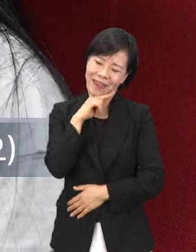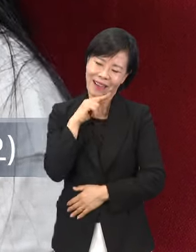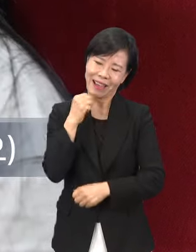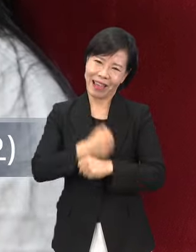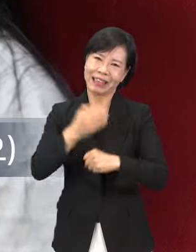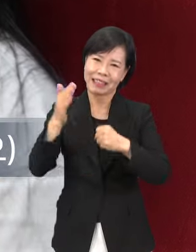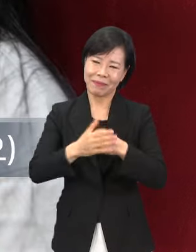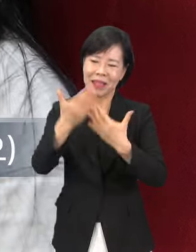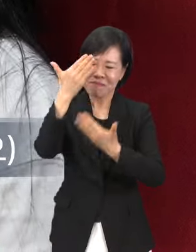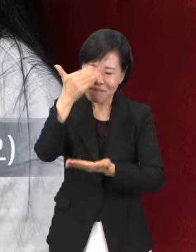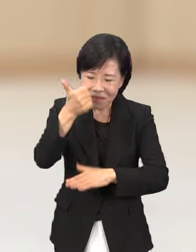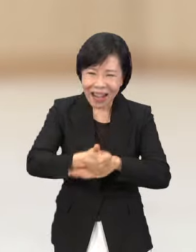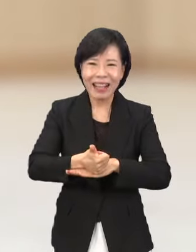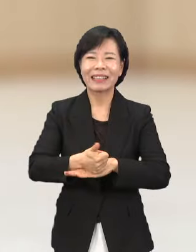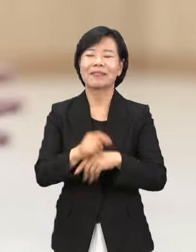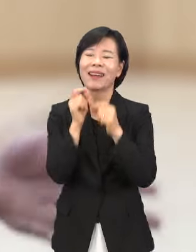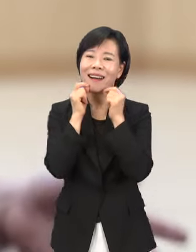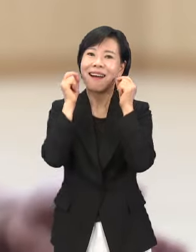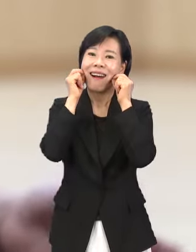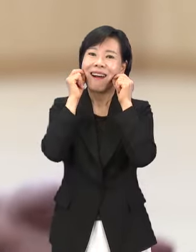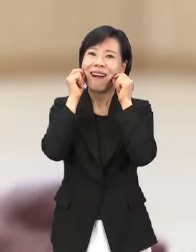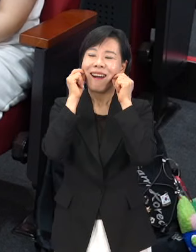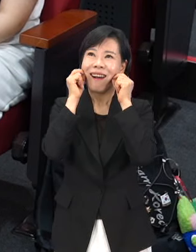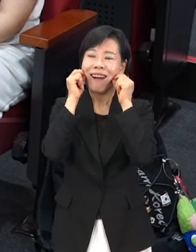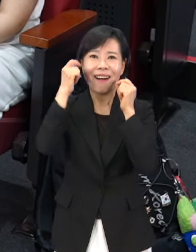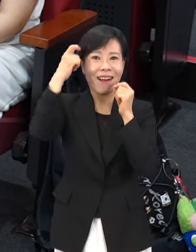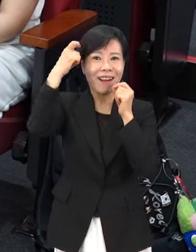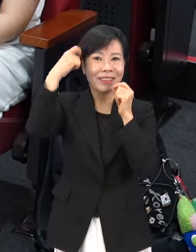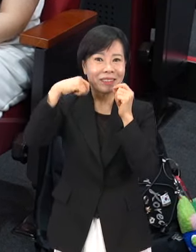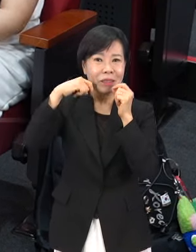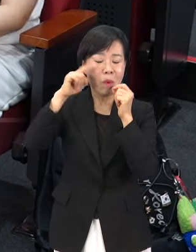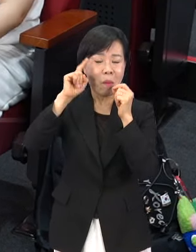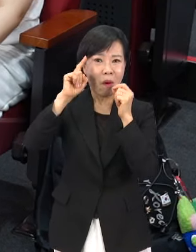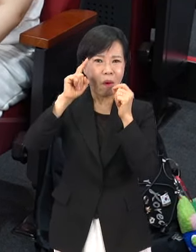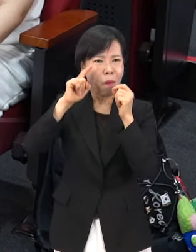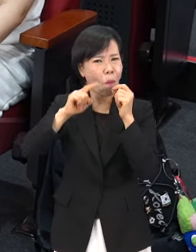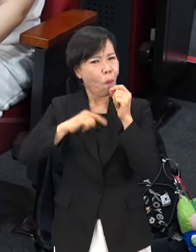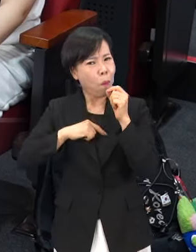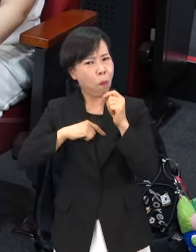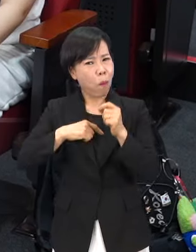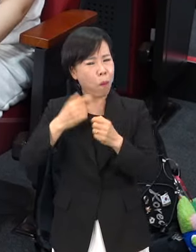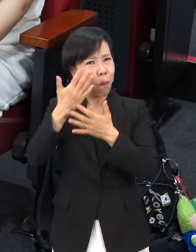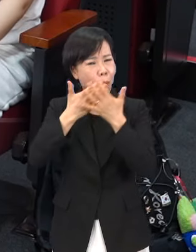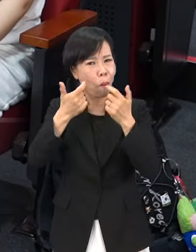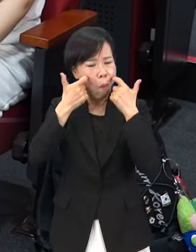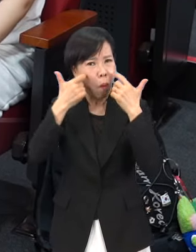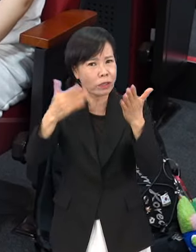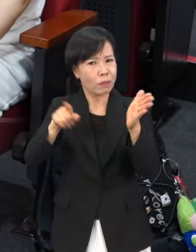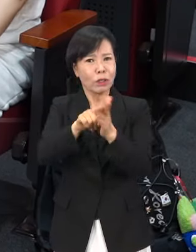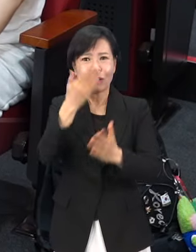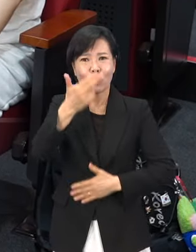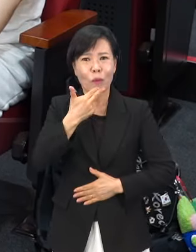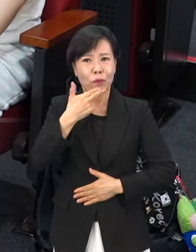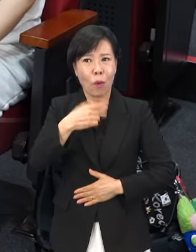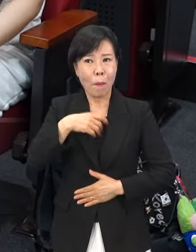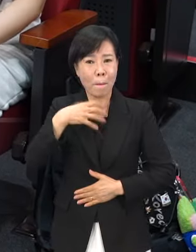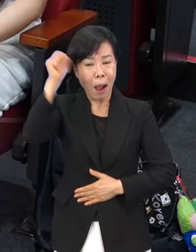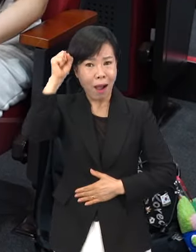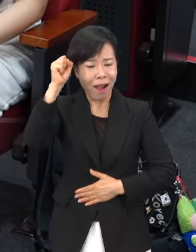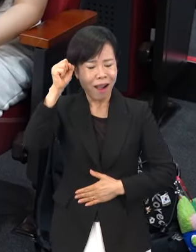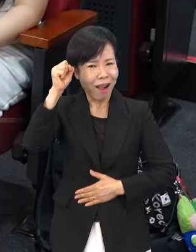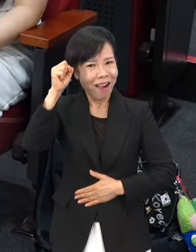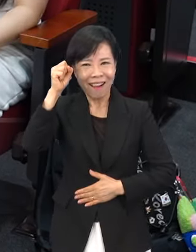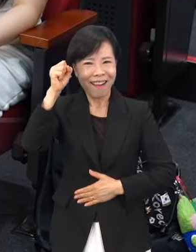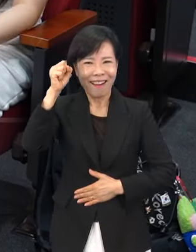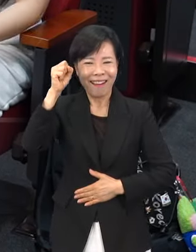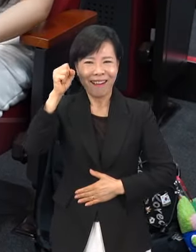그럼? 약간 안도의 웃음. 아 일단 끝났다. 네. 너무 네. 실감이 안 나서 진짜 내가 딴 건가? 라는 이런